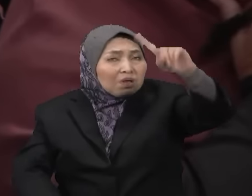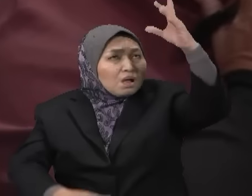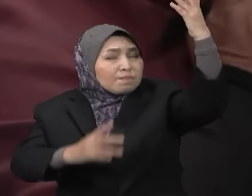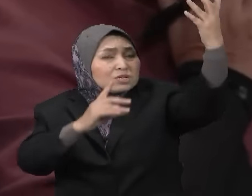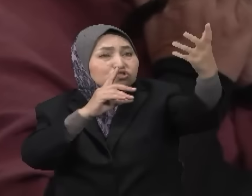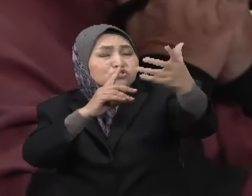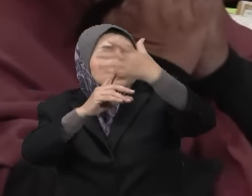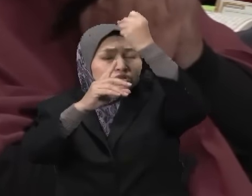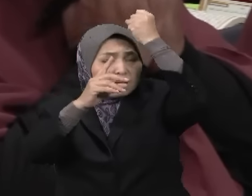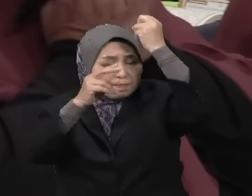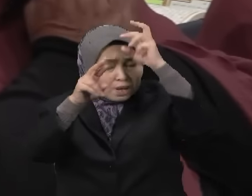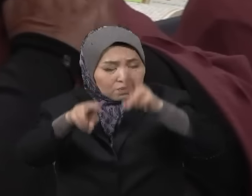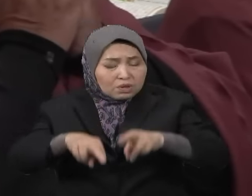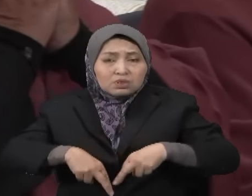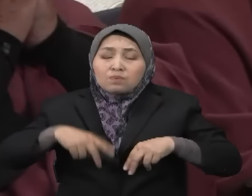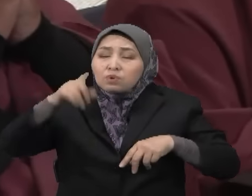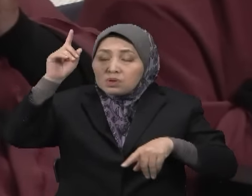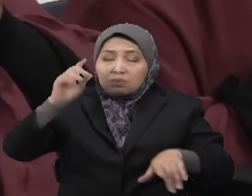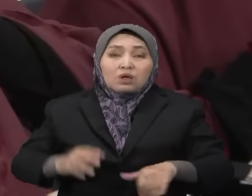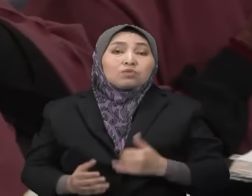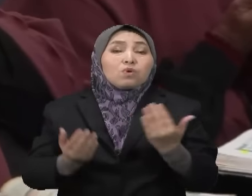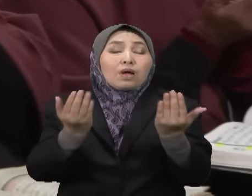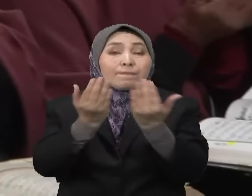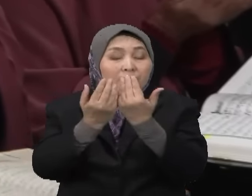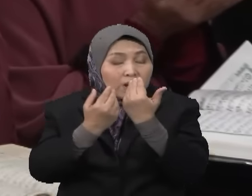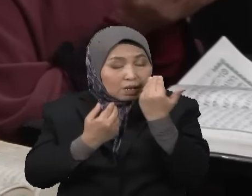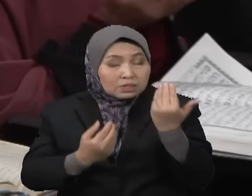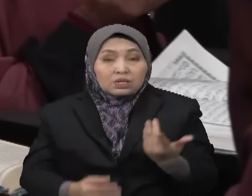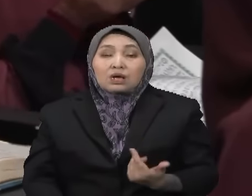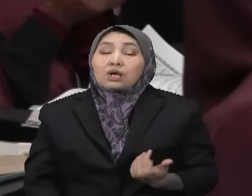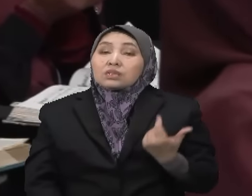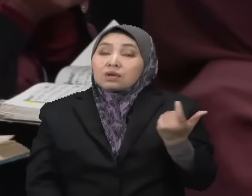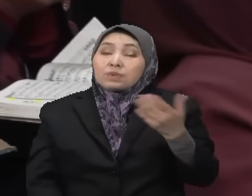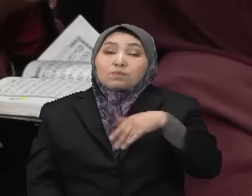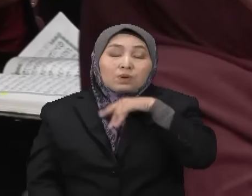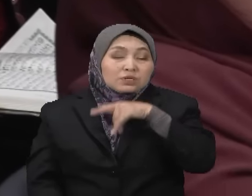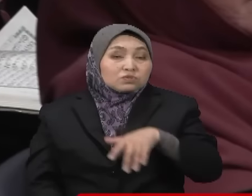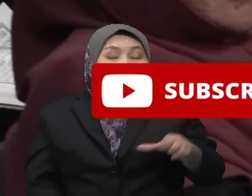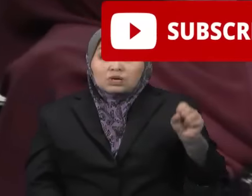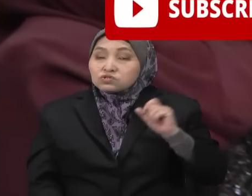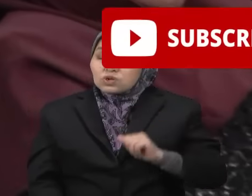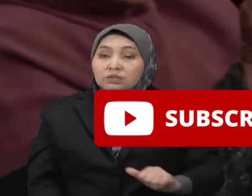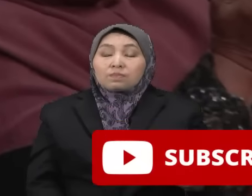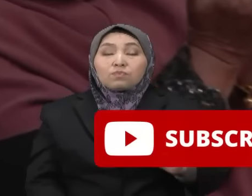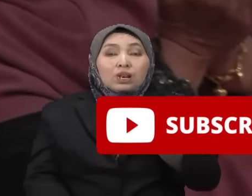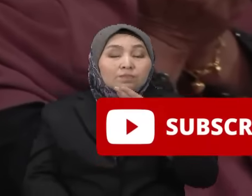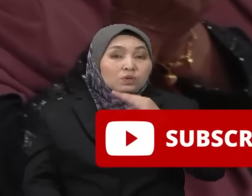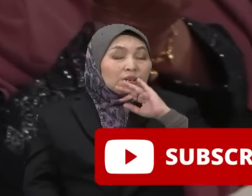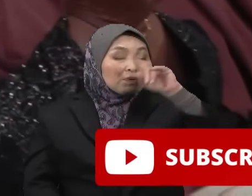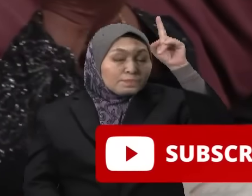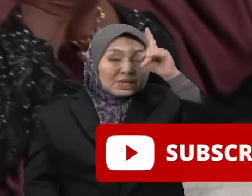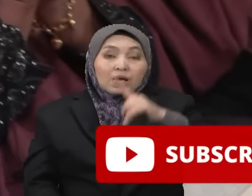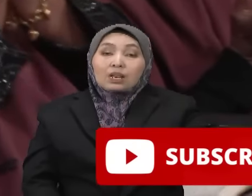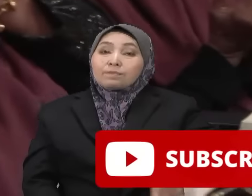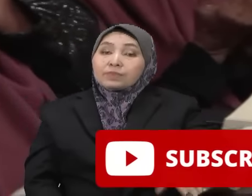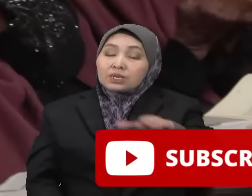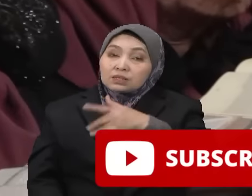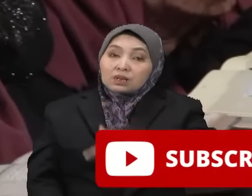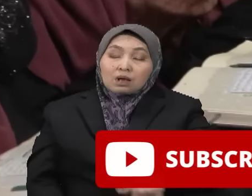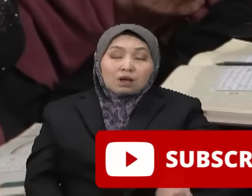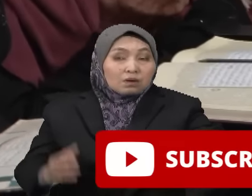ya arhamar rahimin. Wa sallallahu ala sayyidina Muhammad wa ala alihi wa sahbihi baraka wa sallam. Alhamdulillahi rabbil